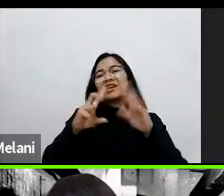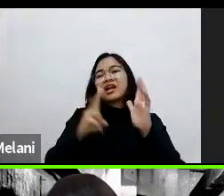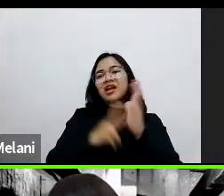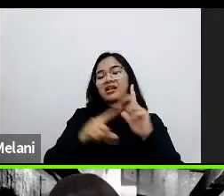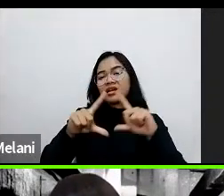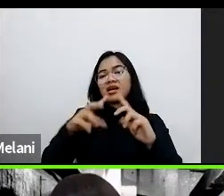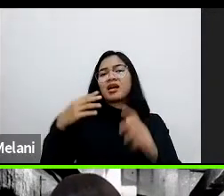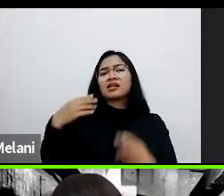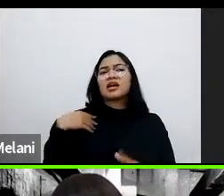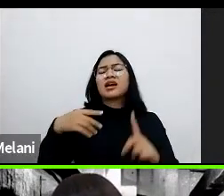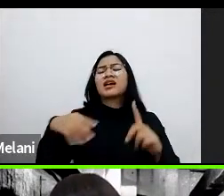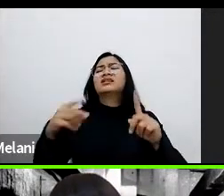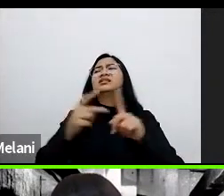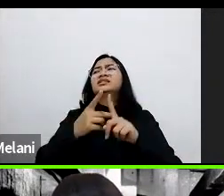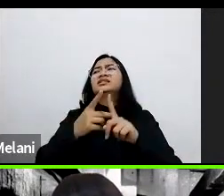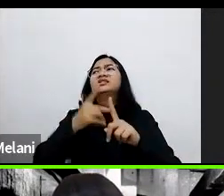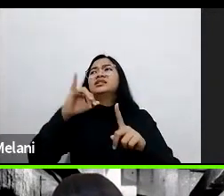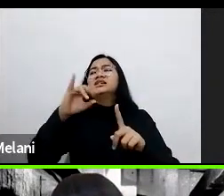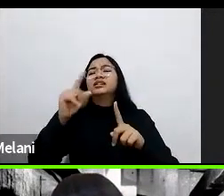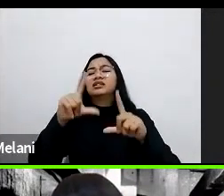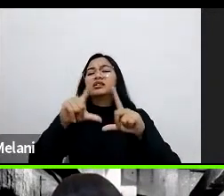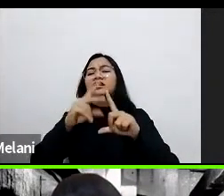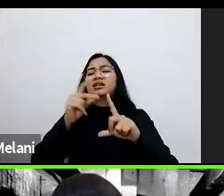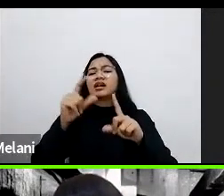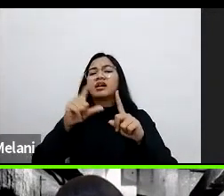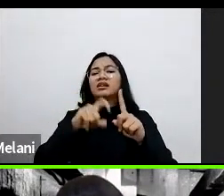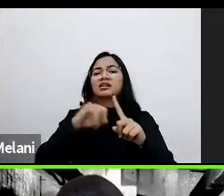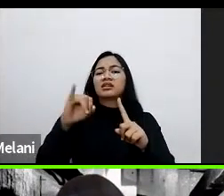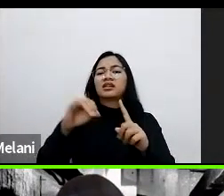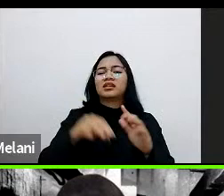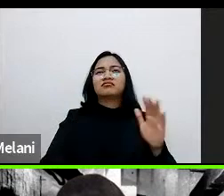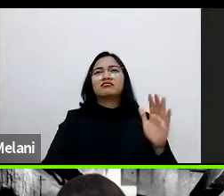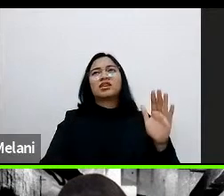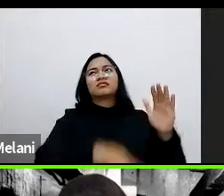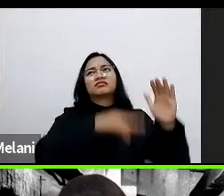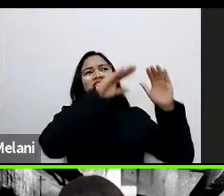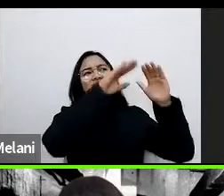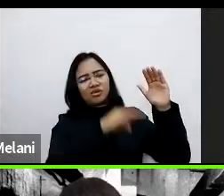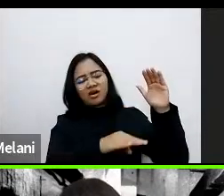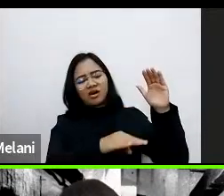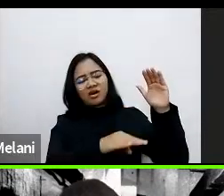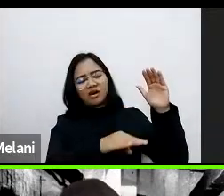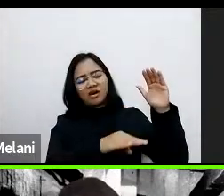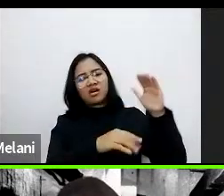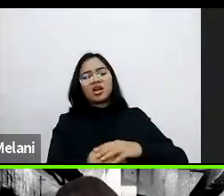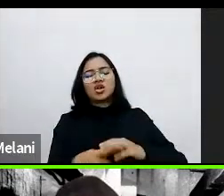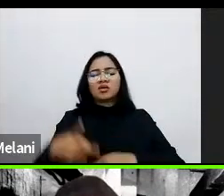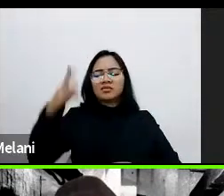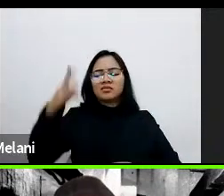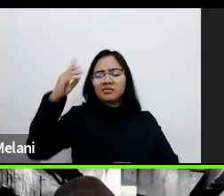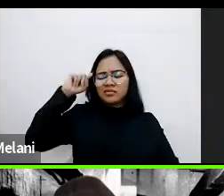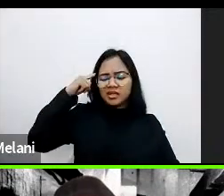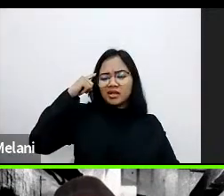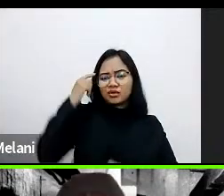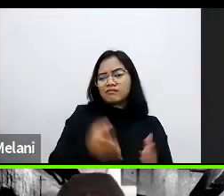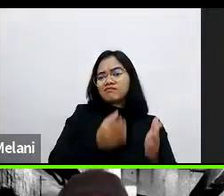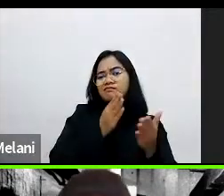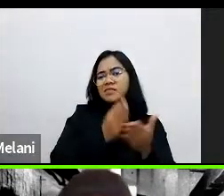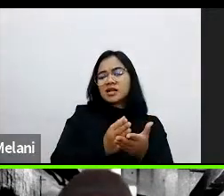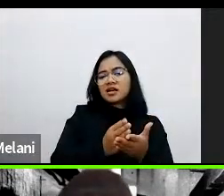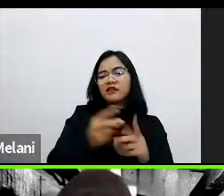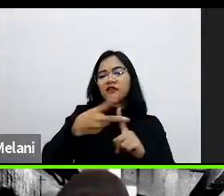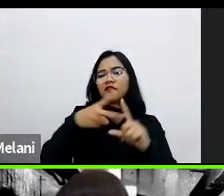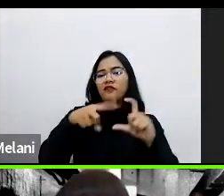tertentu. Jadi kalau kita belajar gender dan seksualitas, itu dianggap bidang yang feminin gitu. Seperti juga karena saya dulu latar